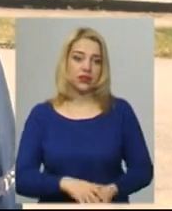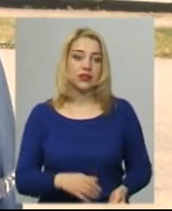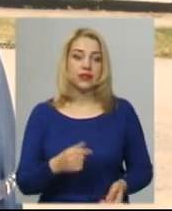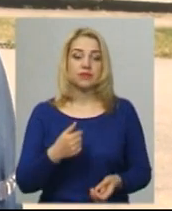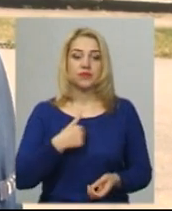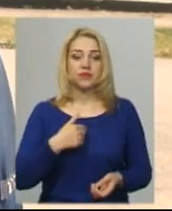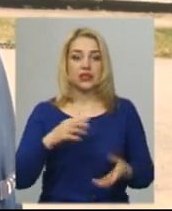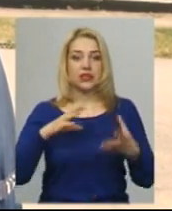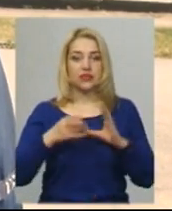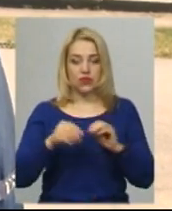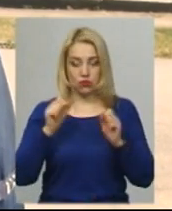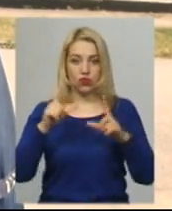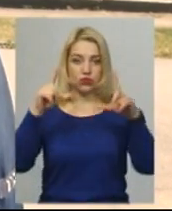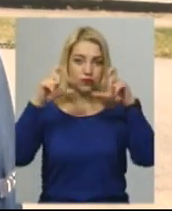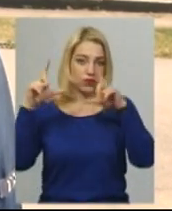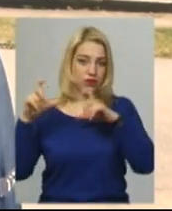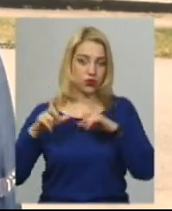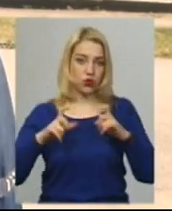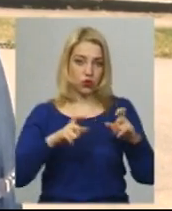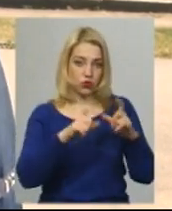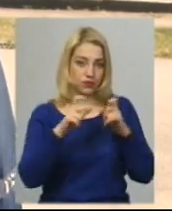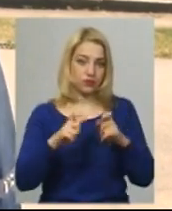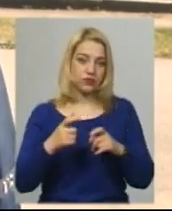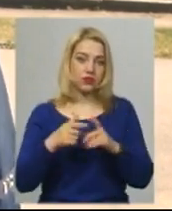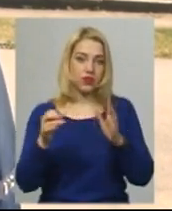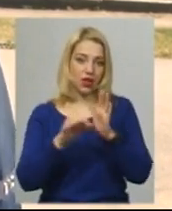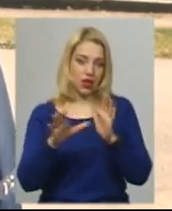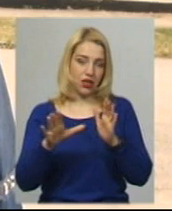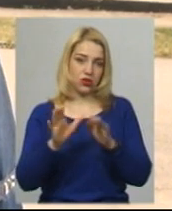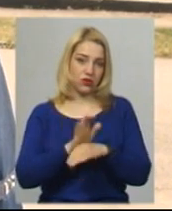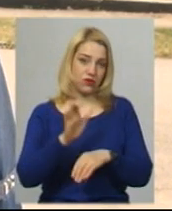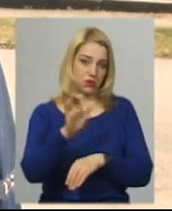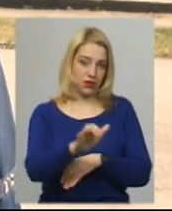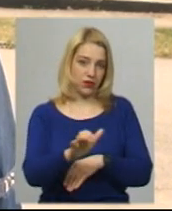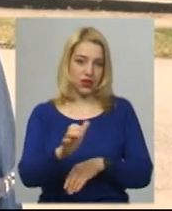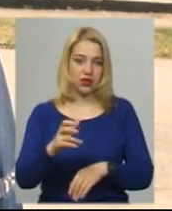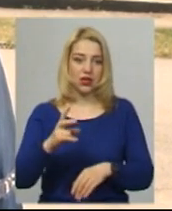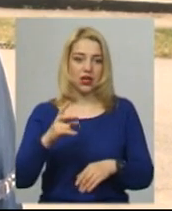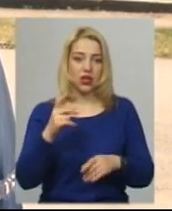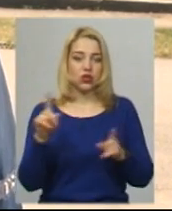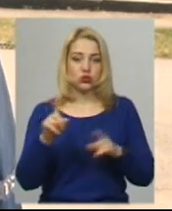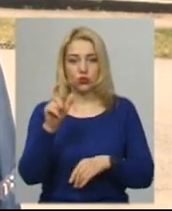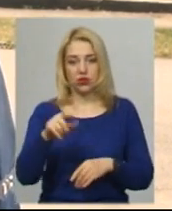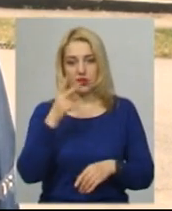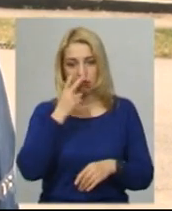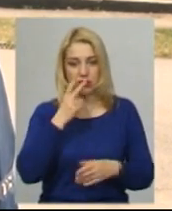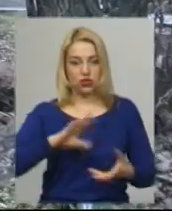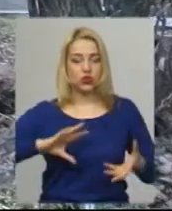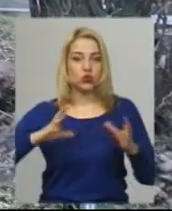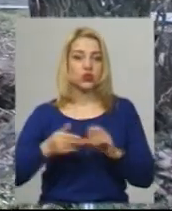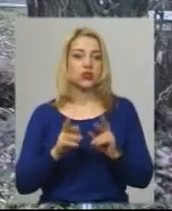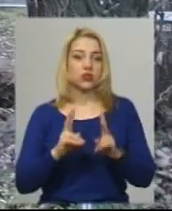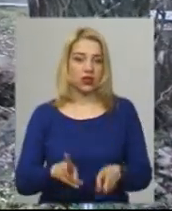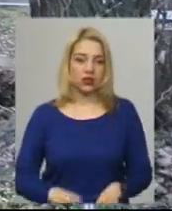Звіт можемо робити фотофіксацію і на електронні носії аналогічно людині відсилати, щоб вона бачила, що і